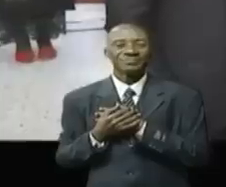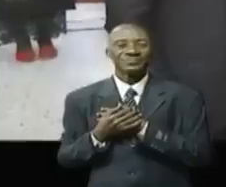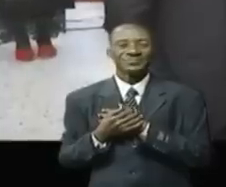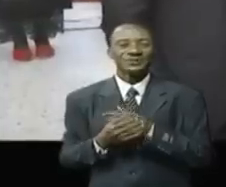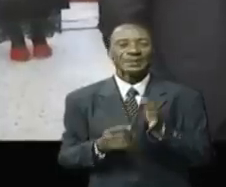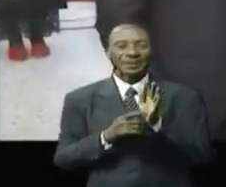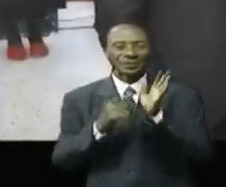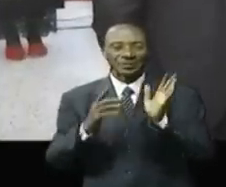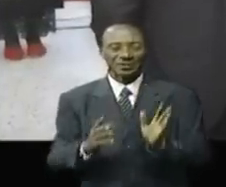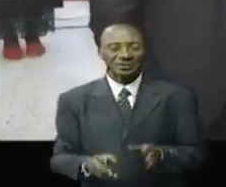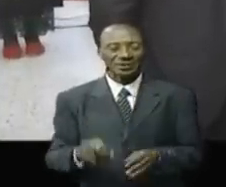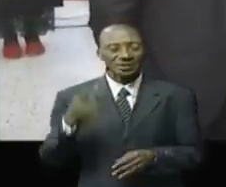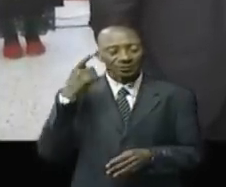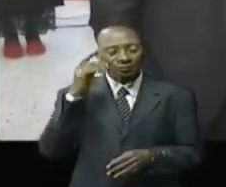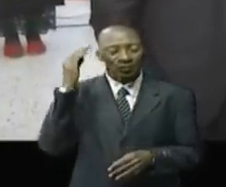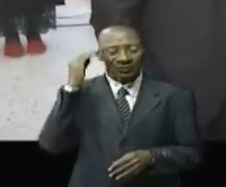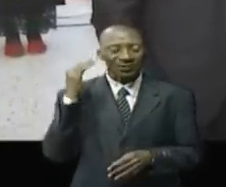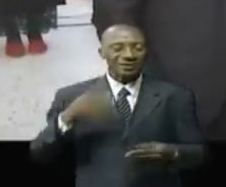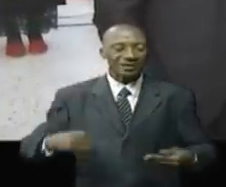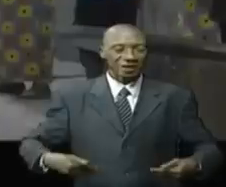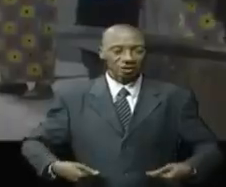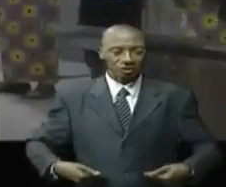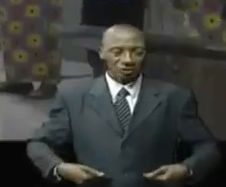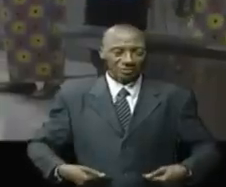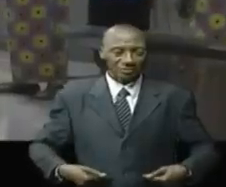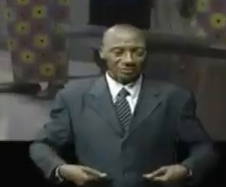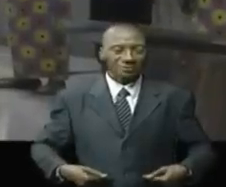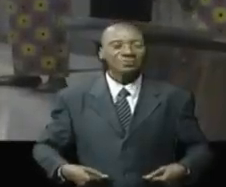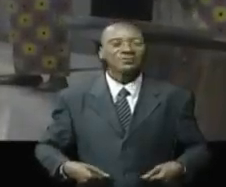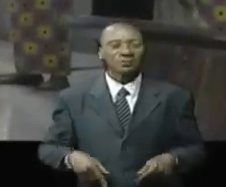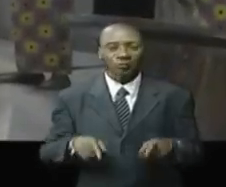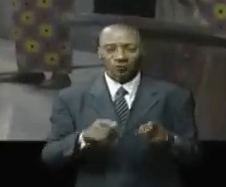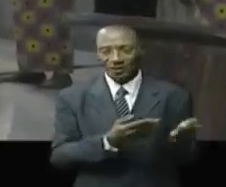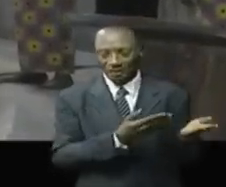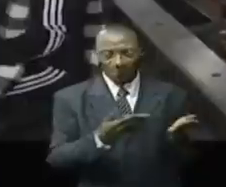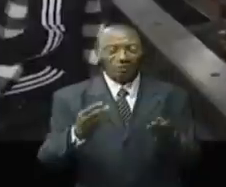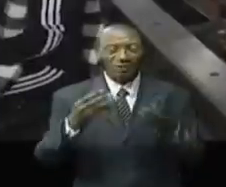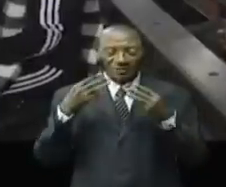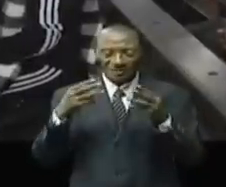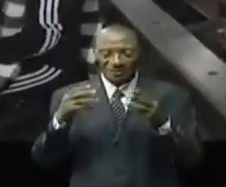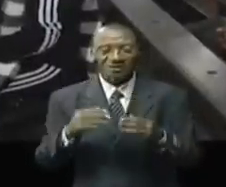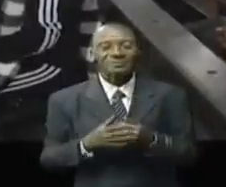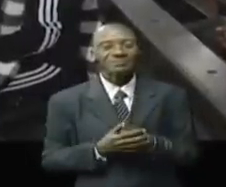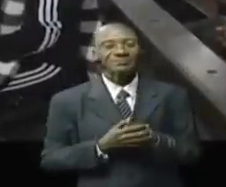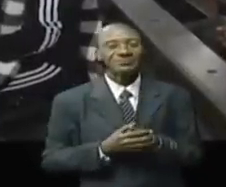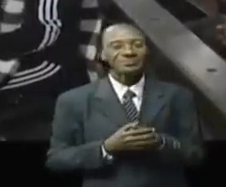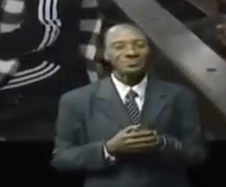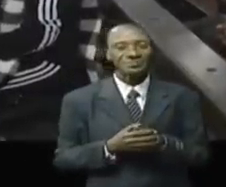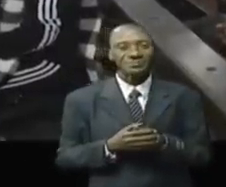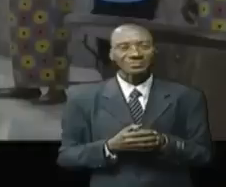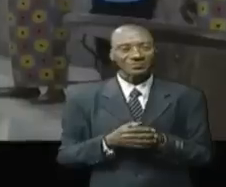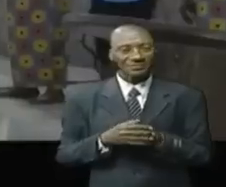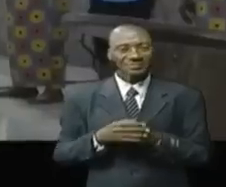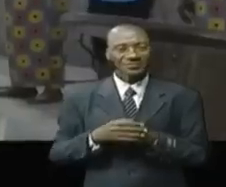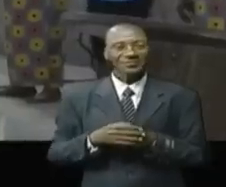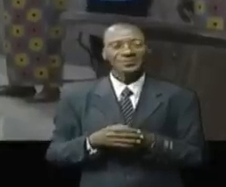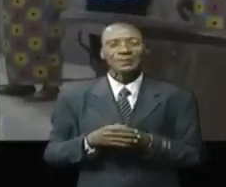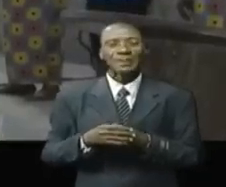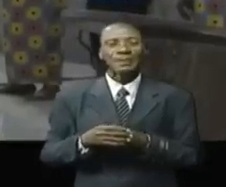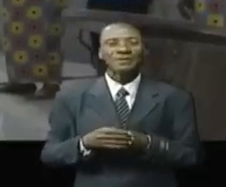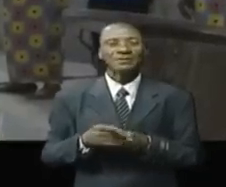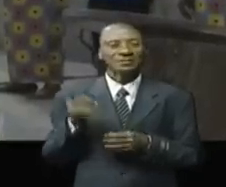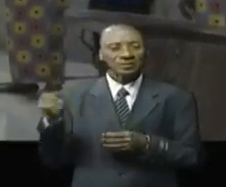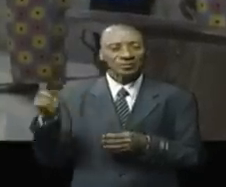du ministre de la Jeunesse et les rapporteurs adjoints de la CENI. Ces derniers ont d'ailleurs lancé un appel aux dons qui a